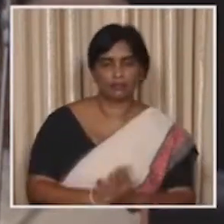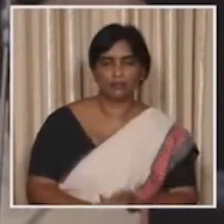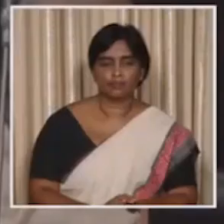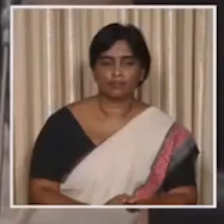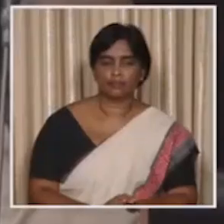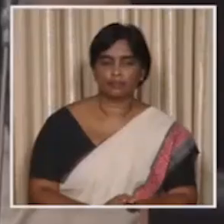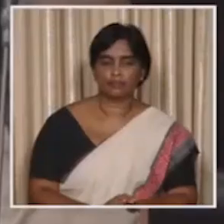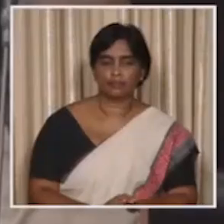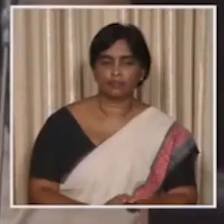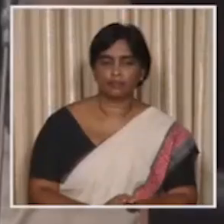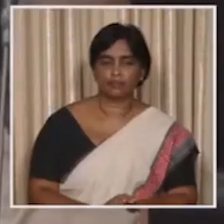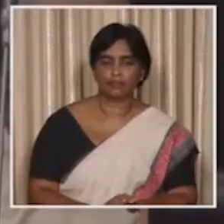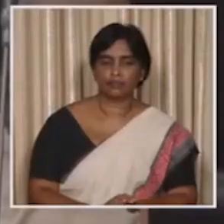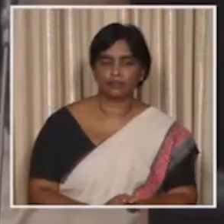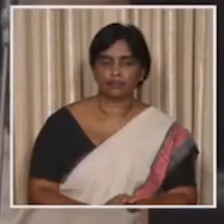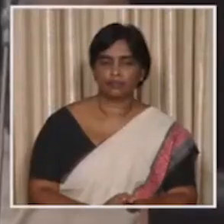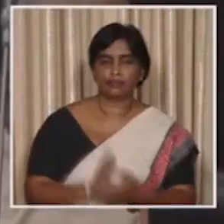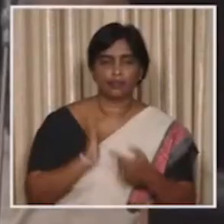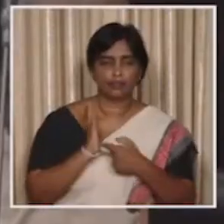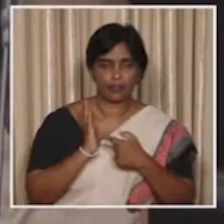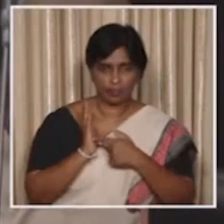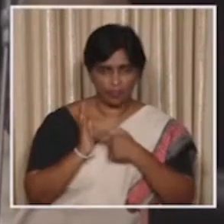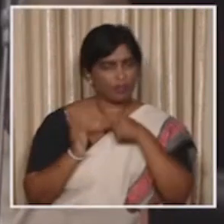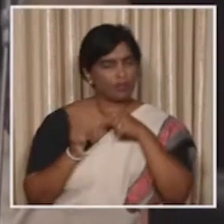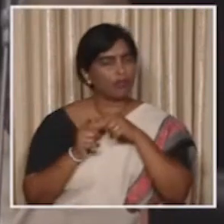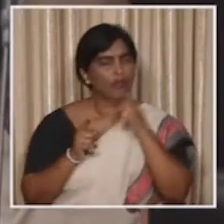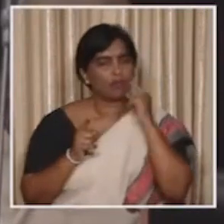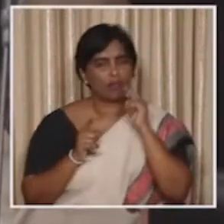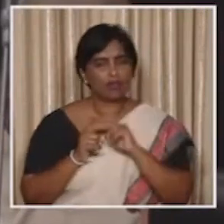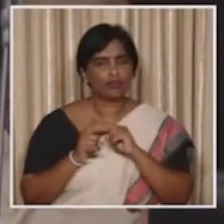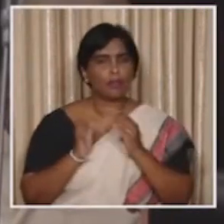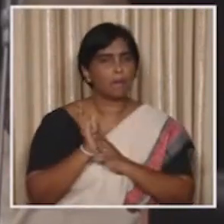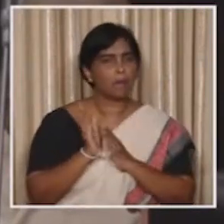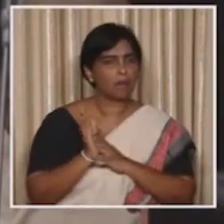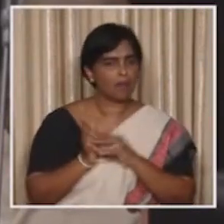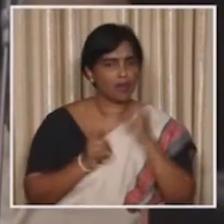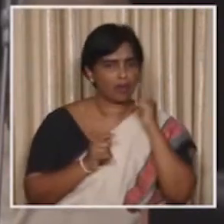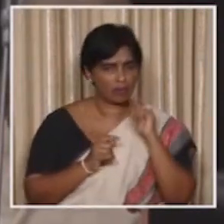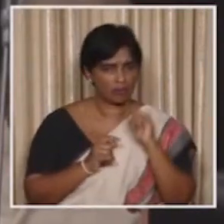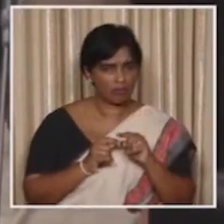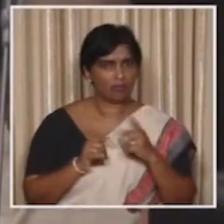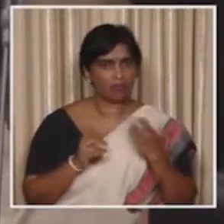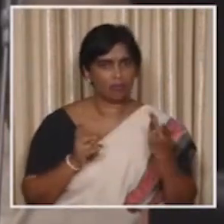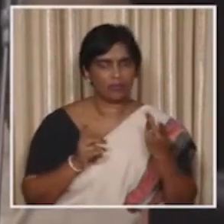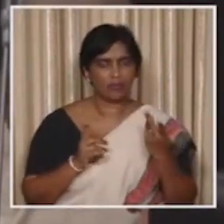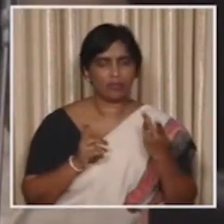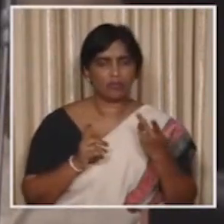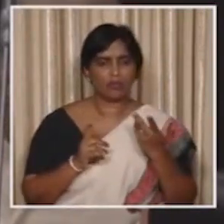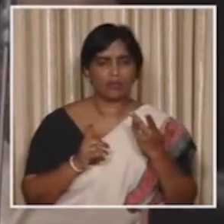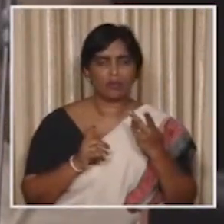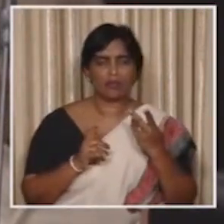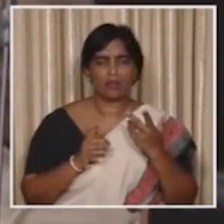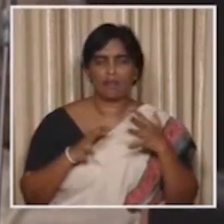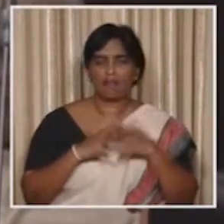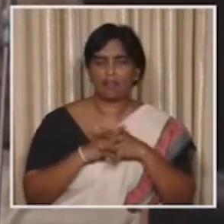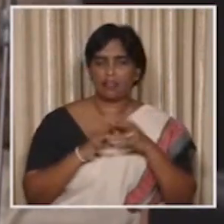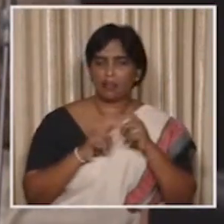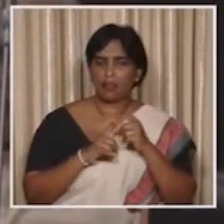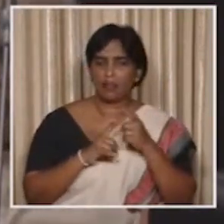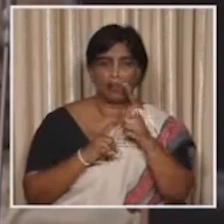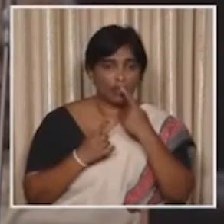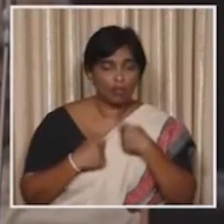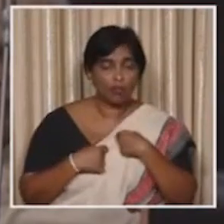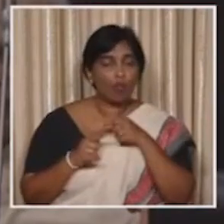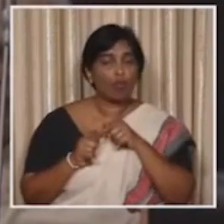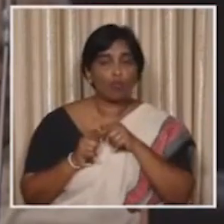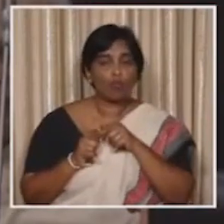මිස්ටර් ත්‍යාගරාජ විනයමූර්ති ගැනද, මිස්ටර් මාපපතිරණ ගැනද, මිසිස් වසන්ත පෙරේරා ගැනද මට කිව්වොත්